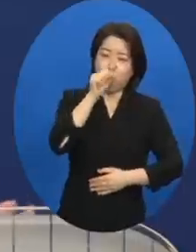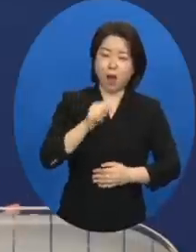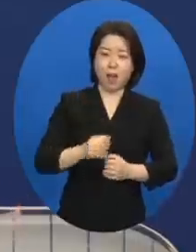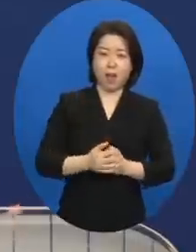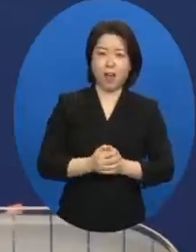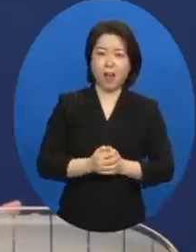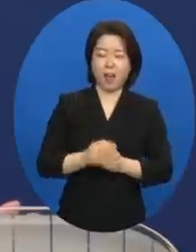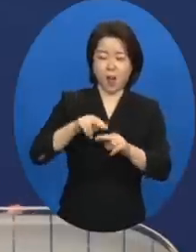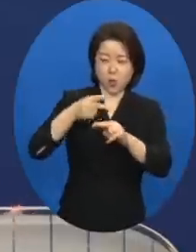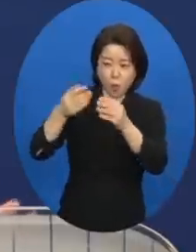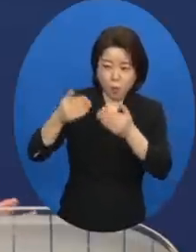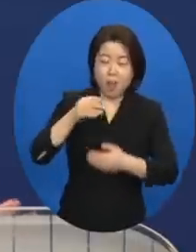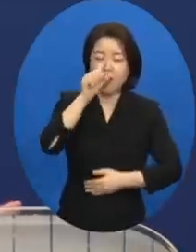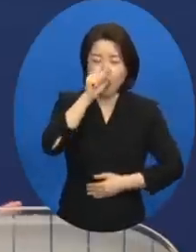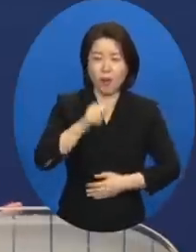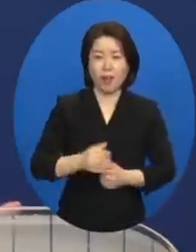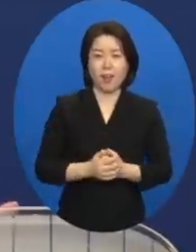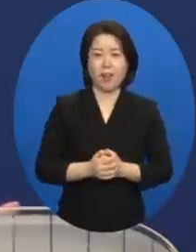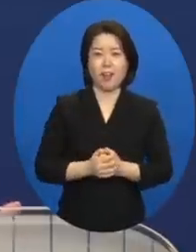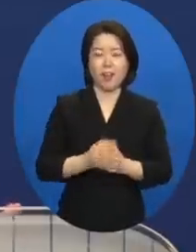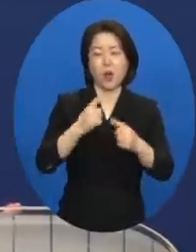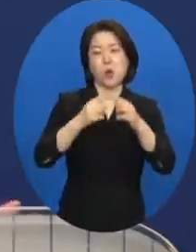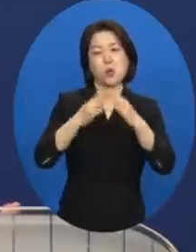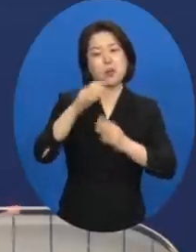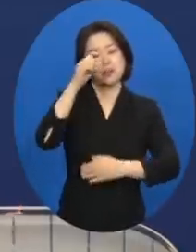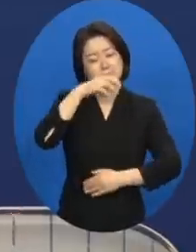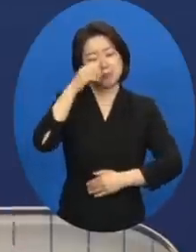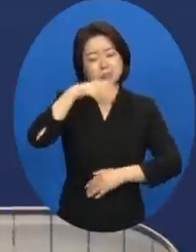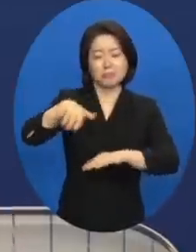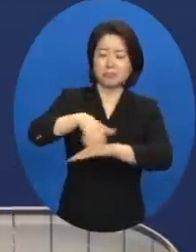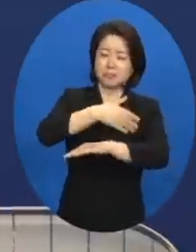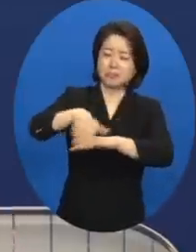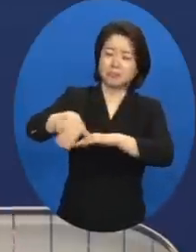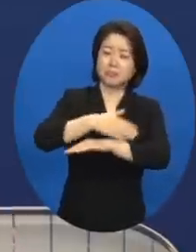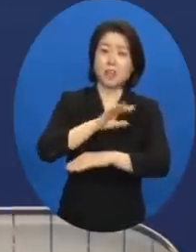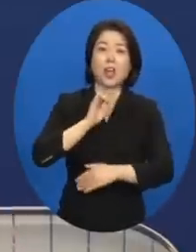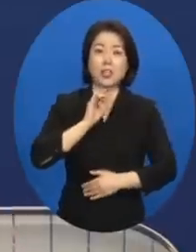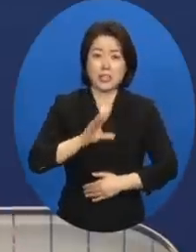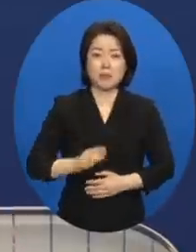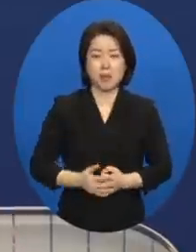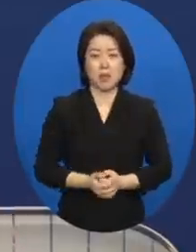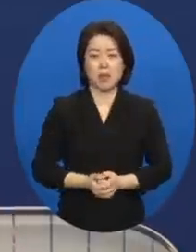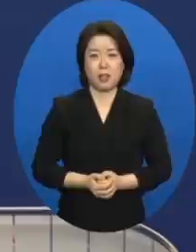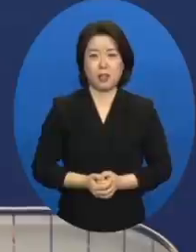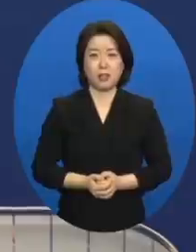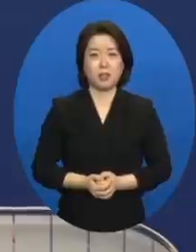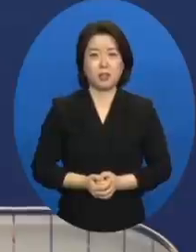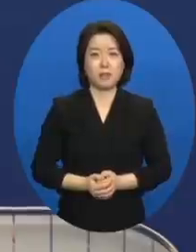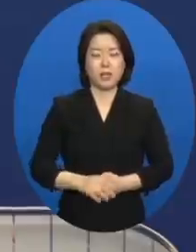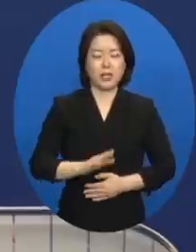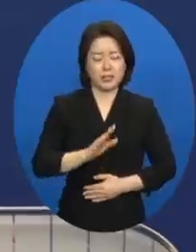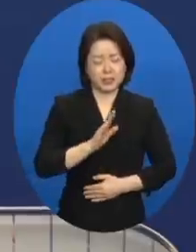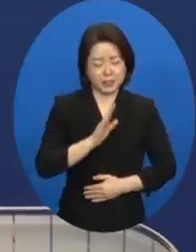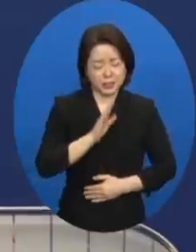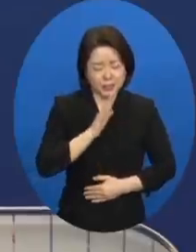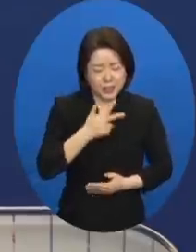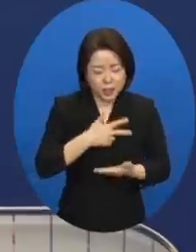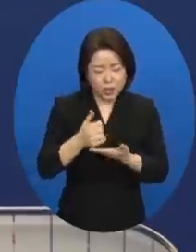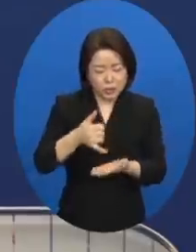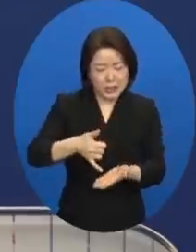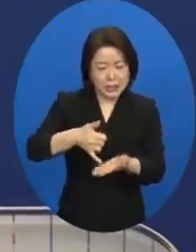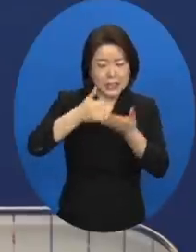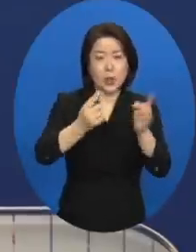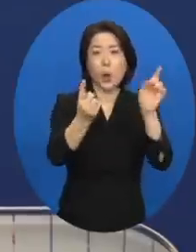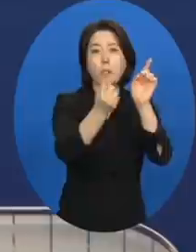게 좋아서 교회를 다니기만 했고요. 진짜로 만난 건